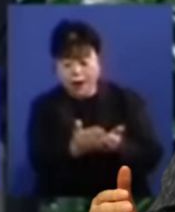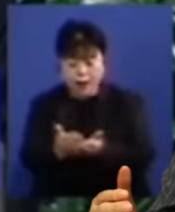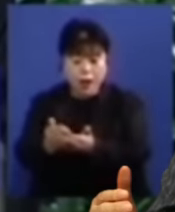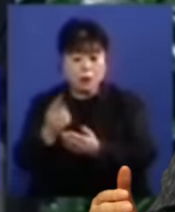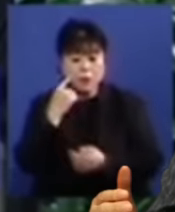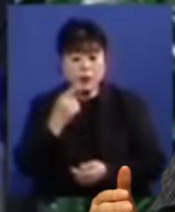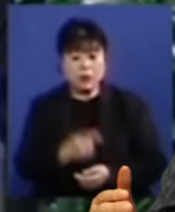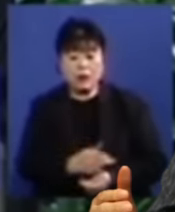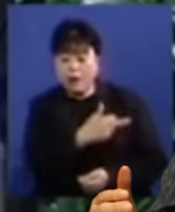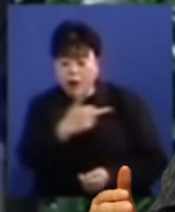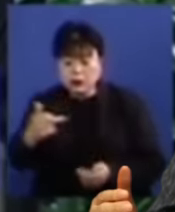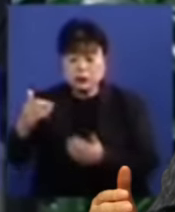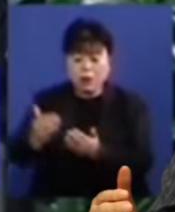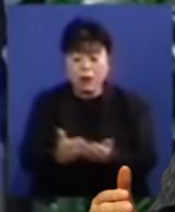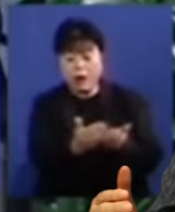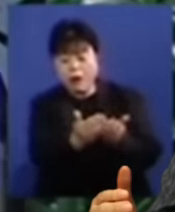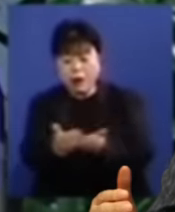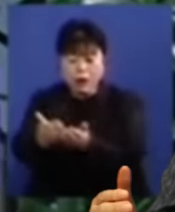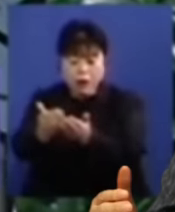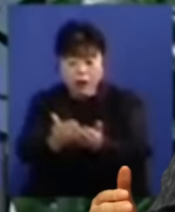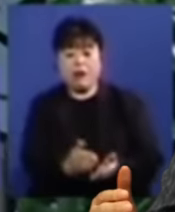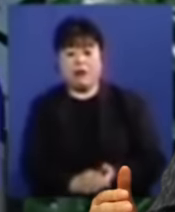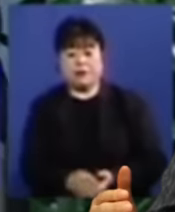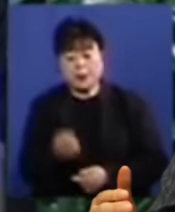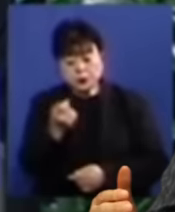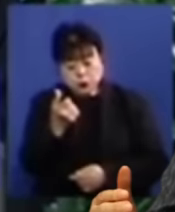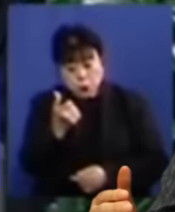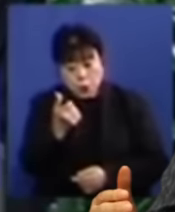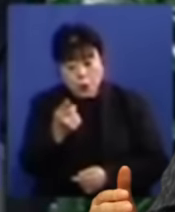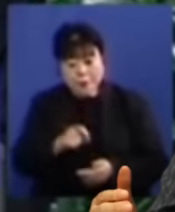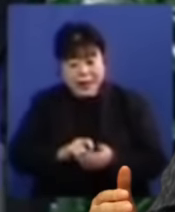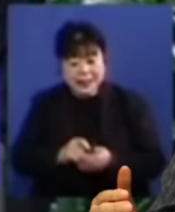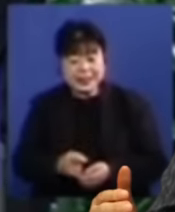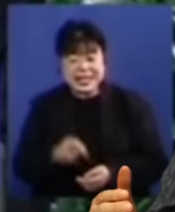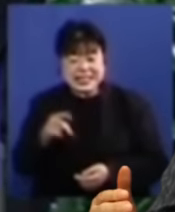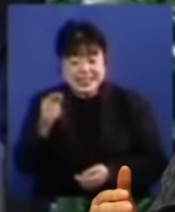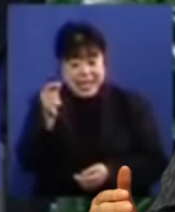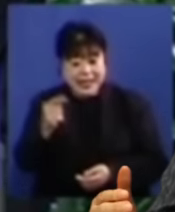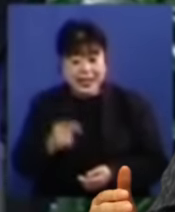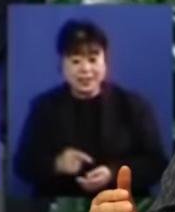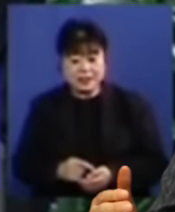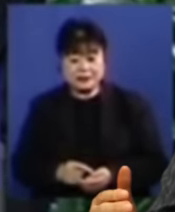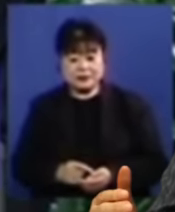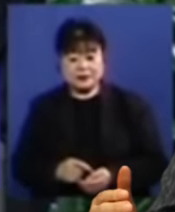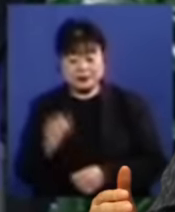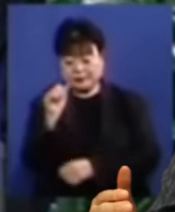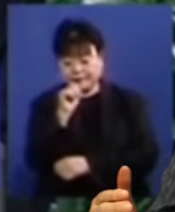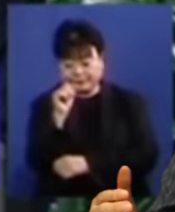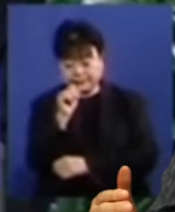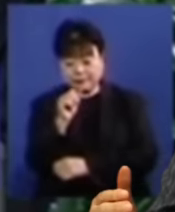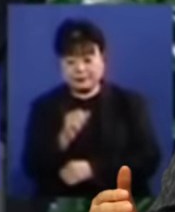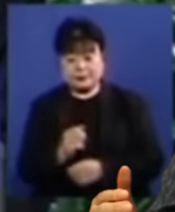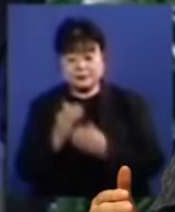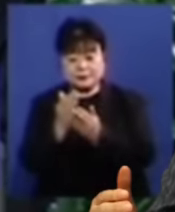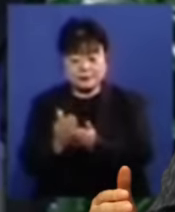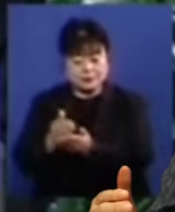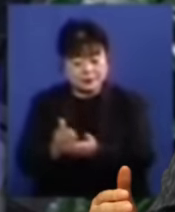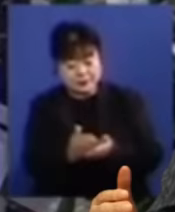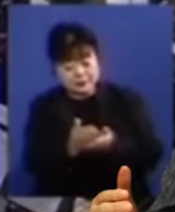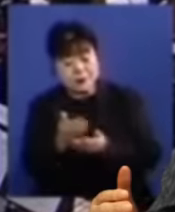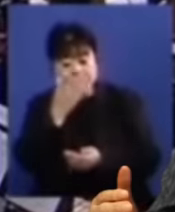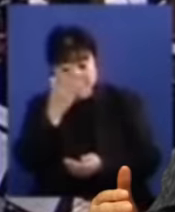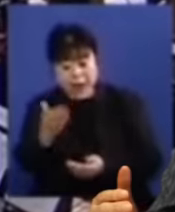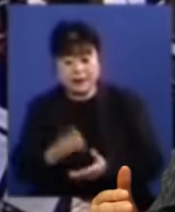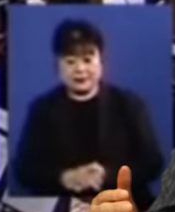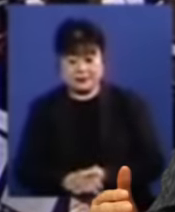그렇게 크고 광풍에 밀려가는 것들을 지극히 작은 키로서 상호의 뜻대로 운행하나니 이와 같이 셔도 작은